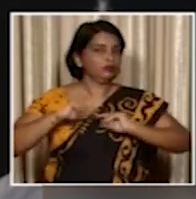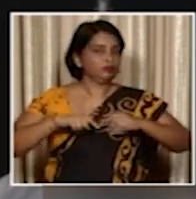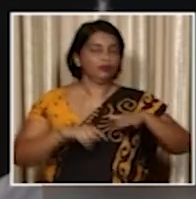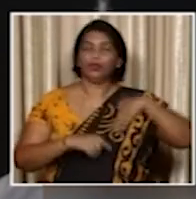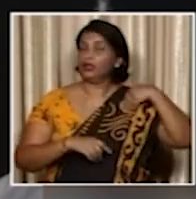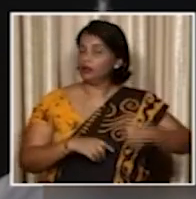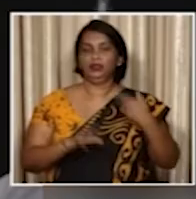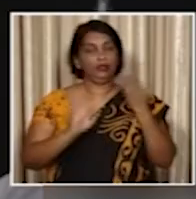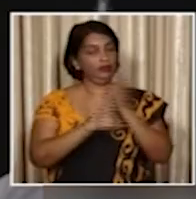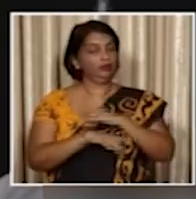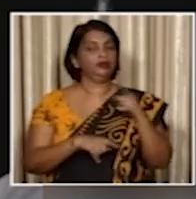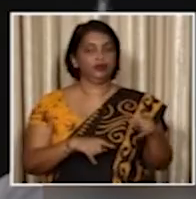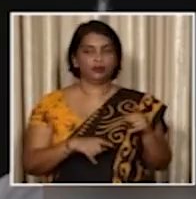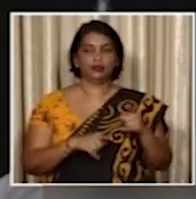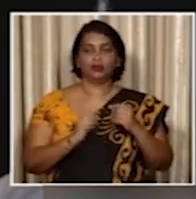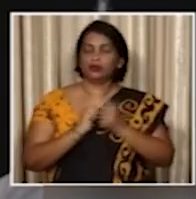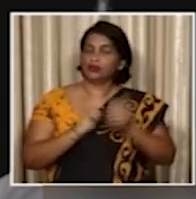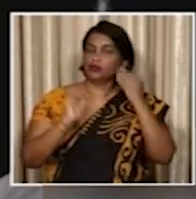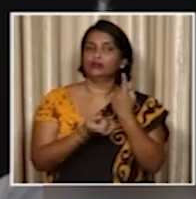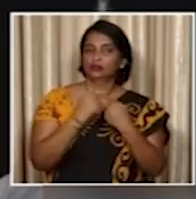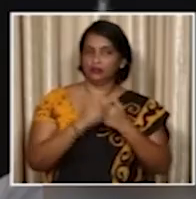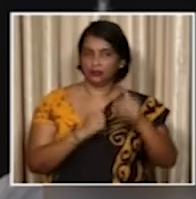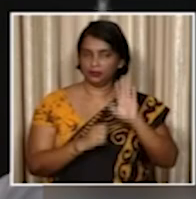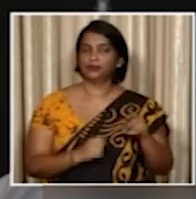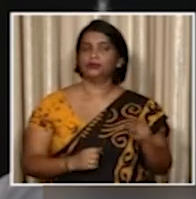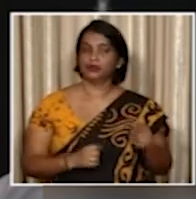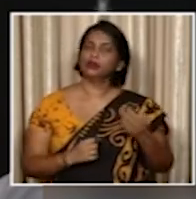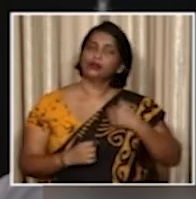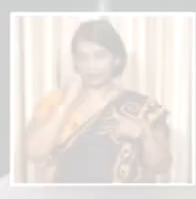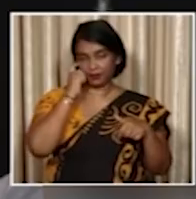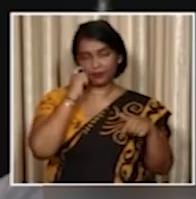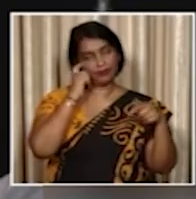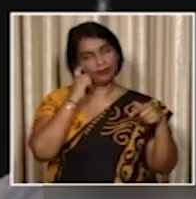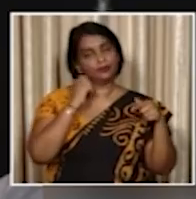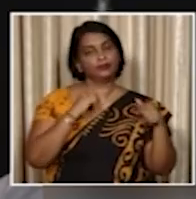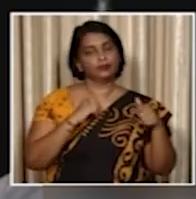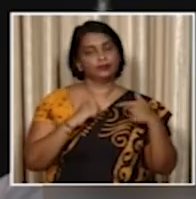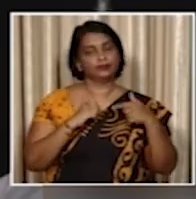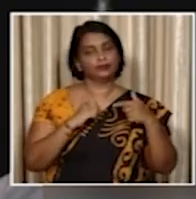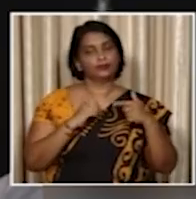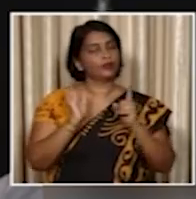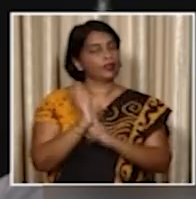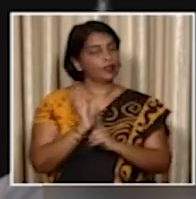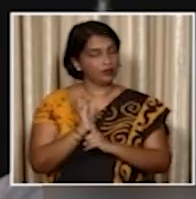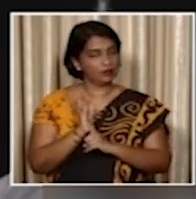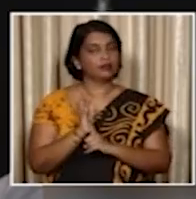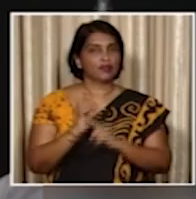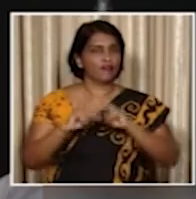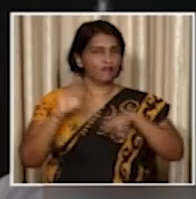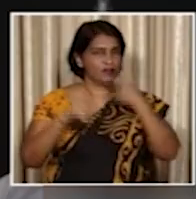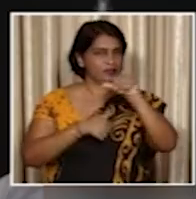ප්‍රධානිය හැටියට ඒ අවශ්‍ය තත්ත්වයන් පිළිබඳ විශ්ලේෂණය කරේ. ඉතින් අපි හිතනවා මේ වෙනකොට විශේෂයෙන්ම ලසාජ් ෆ්‍රාන්ස්